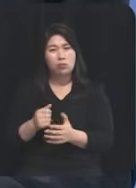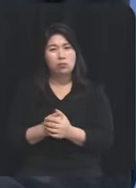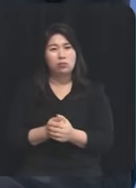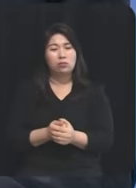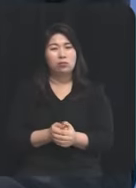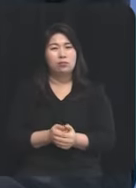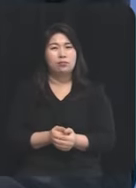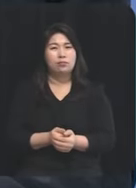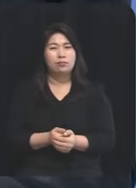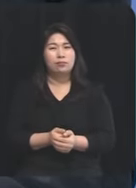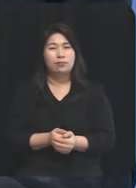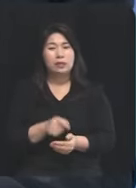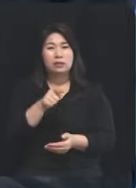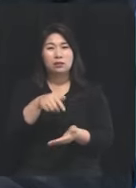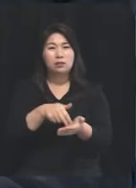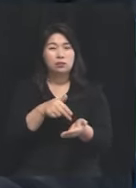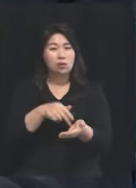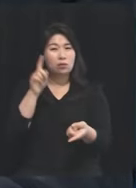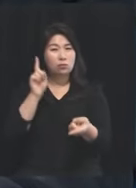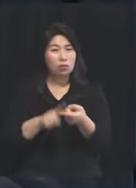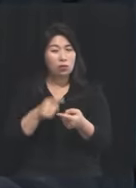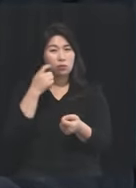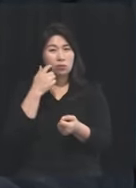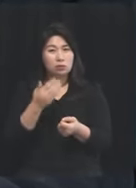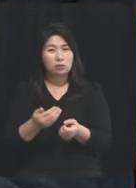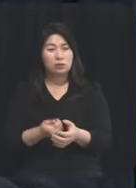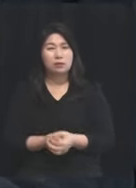정면으로 대치하는데 이 입장은 그대로 유지하실 겁니까?